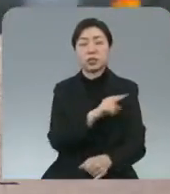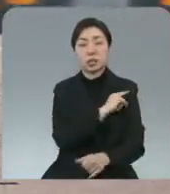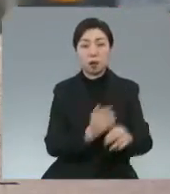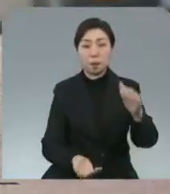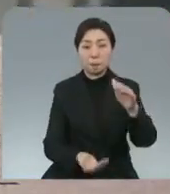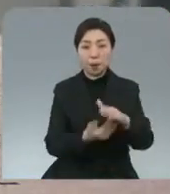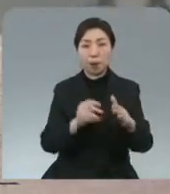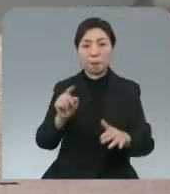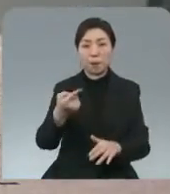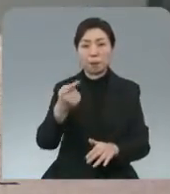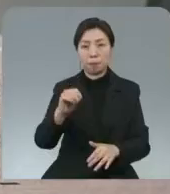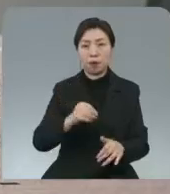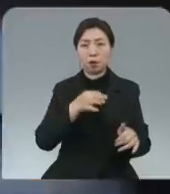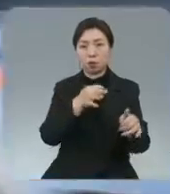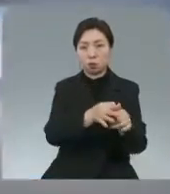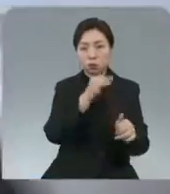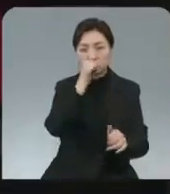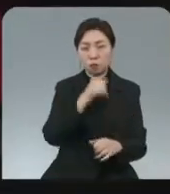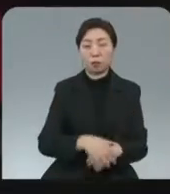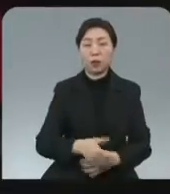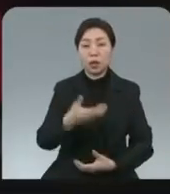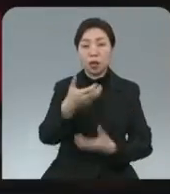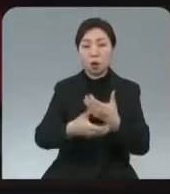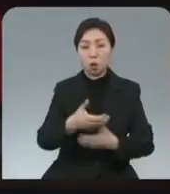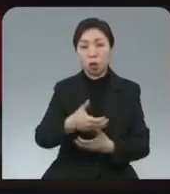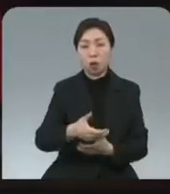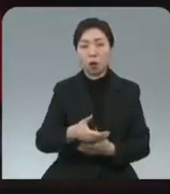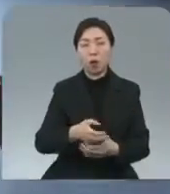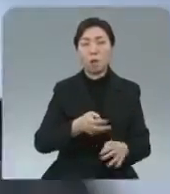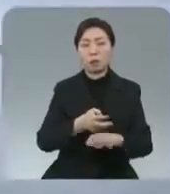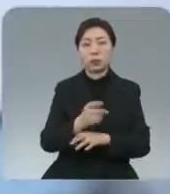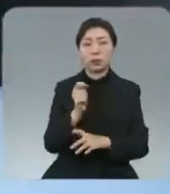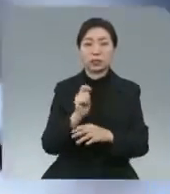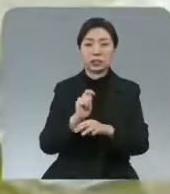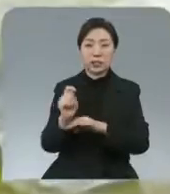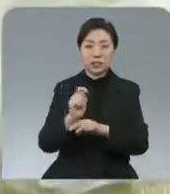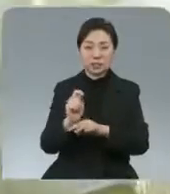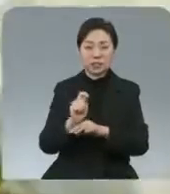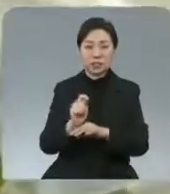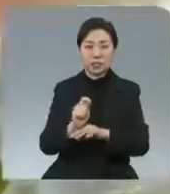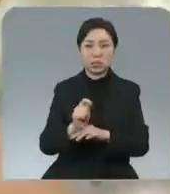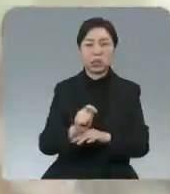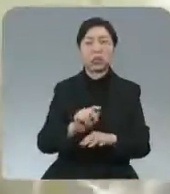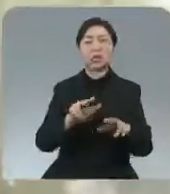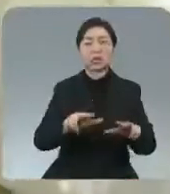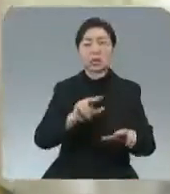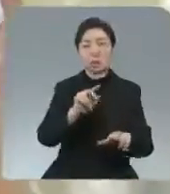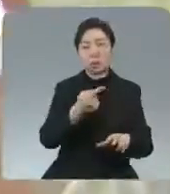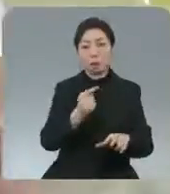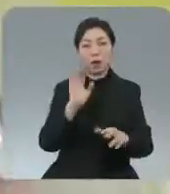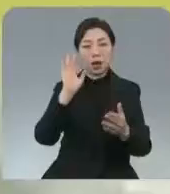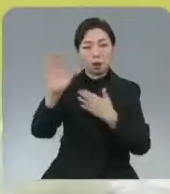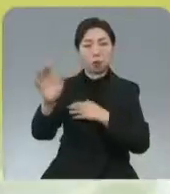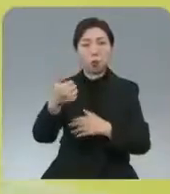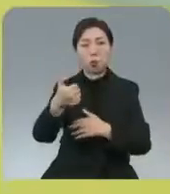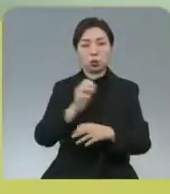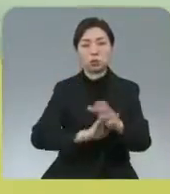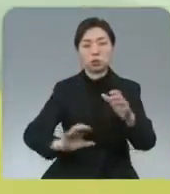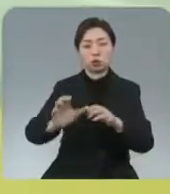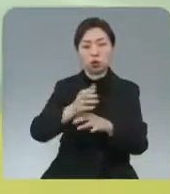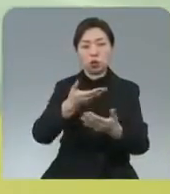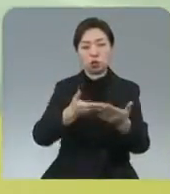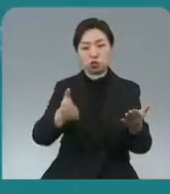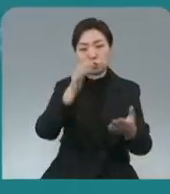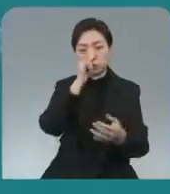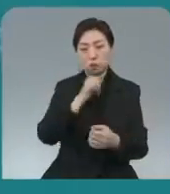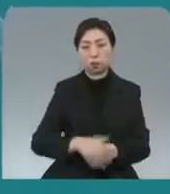象和2万名销售额在10亿至30亿韩元的小工商户和个体户也包括在支援范围